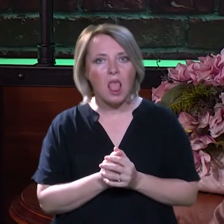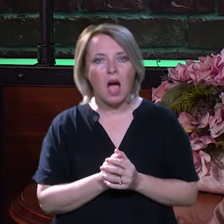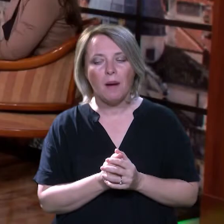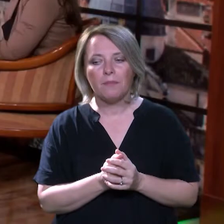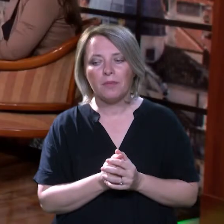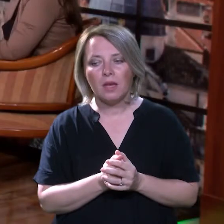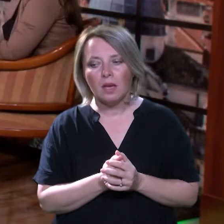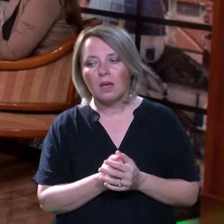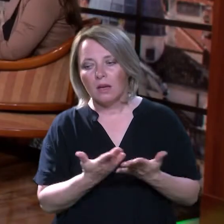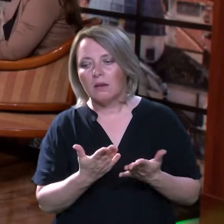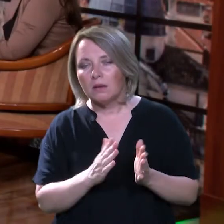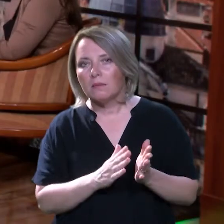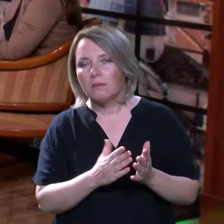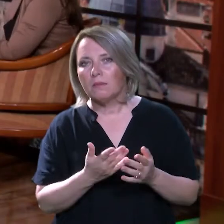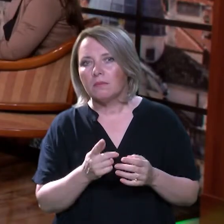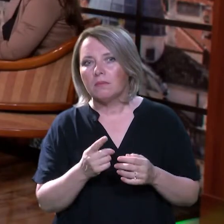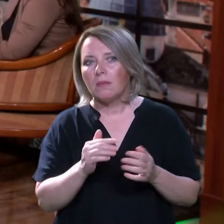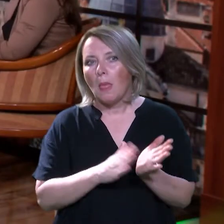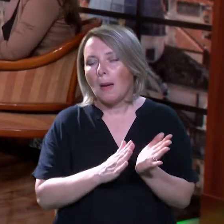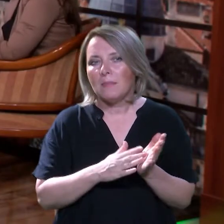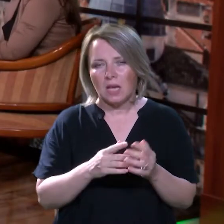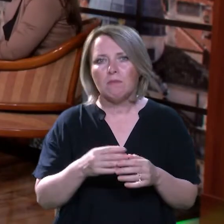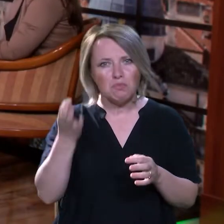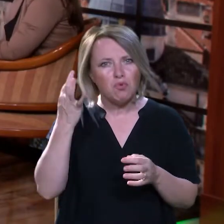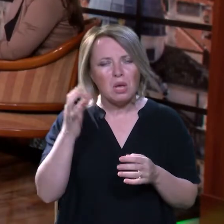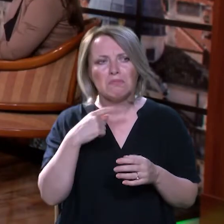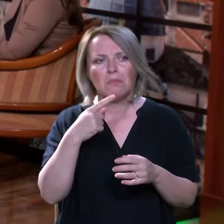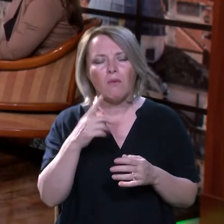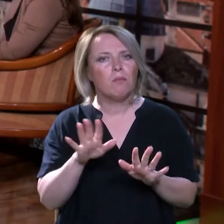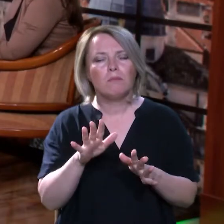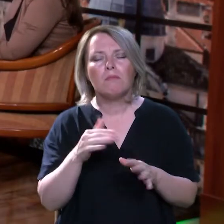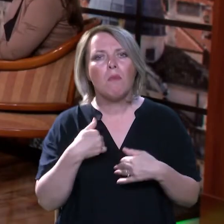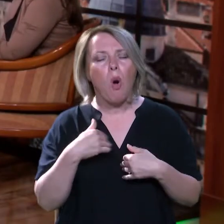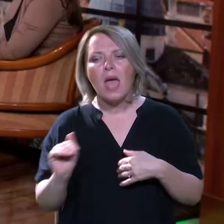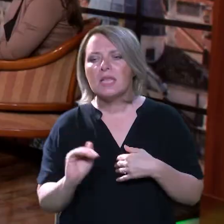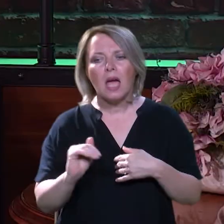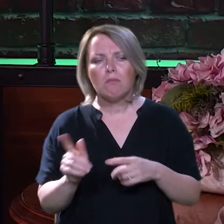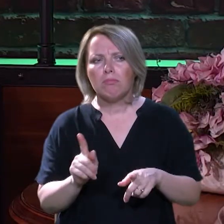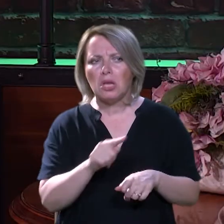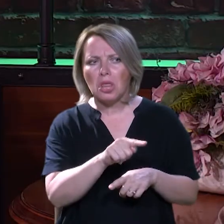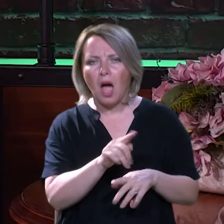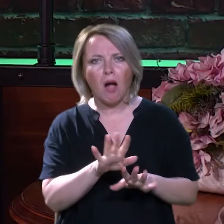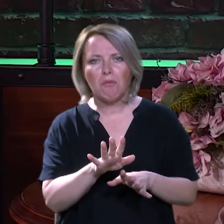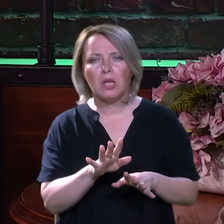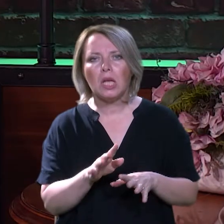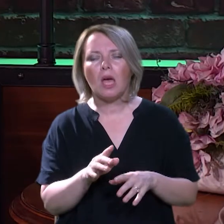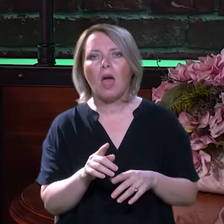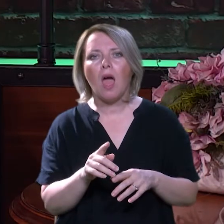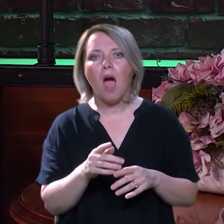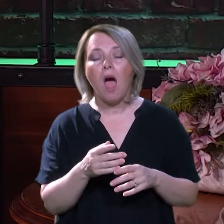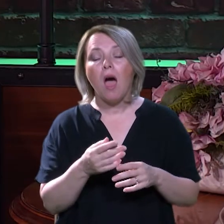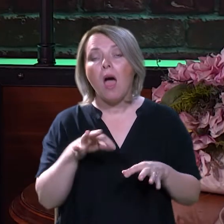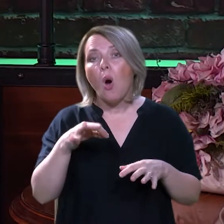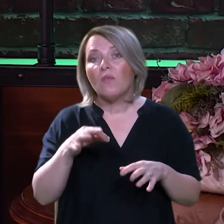Otpora ima. Nije to baš do nas, recimo da smo rekli, ili nije moje dijete tako. Otpora uvijek ima i neovisno o tome je li